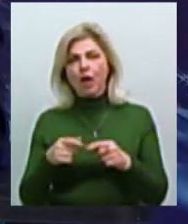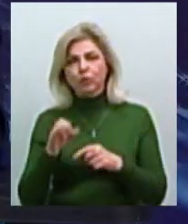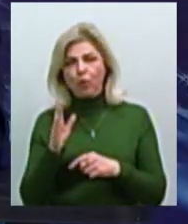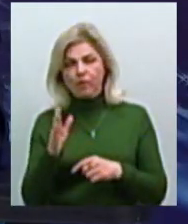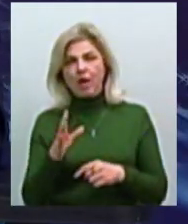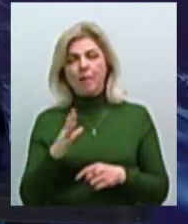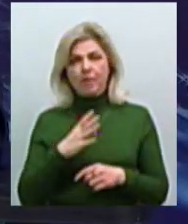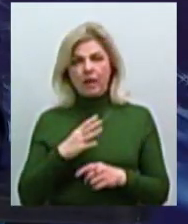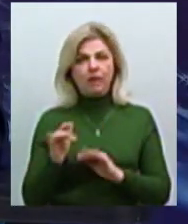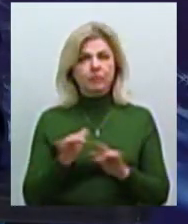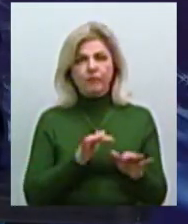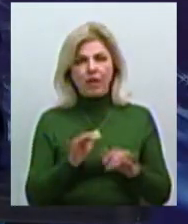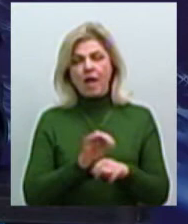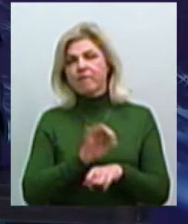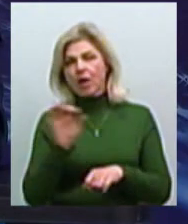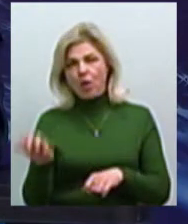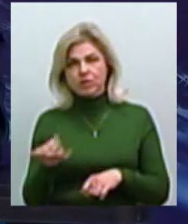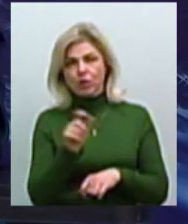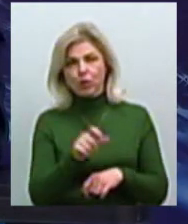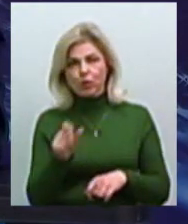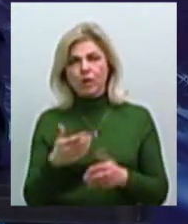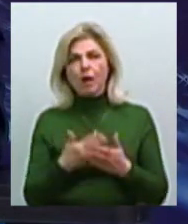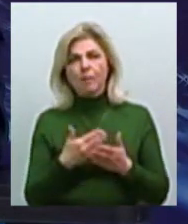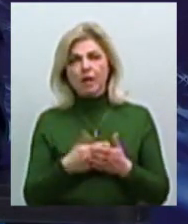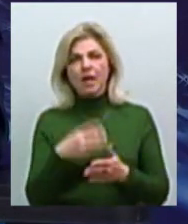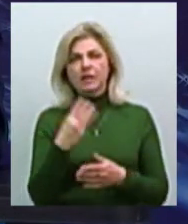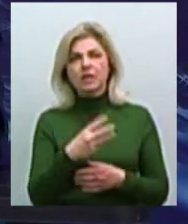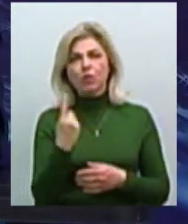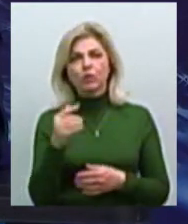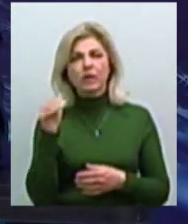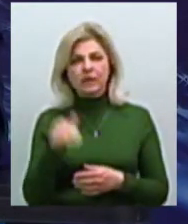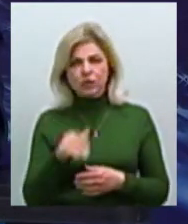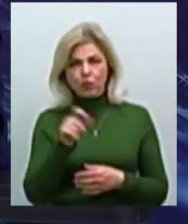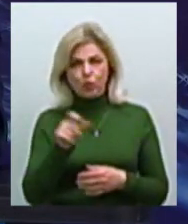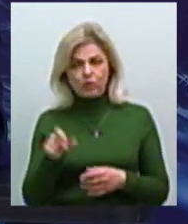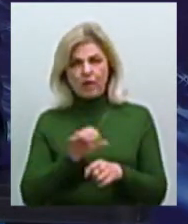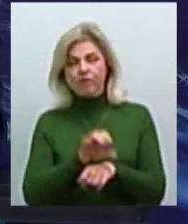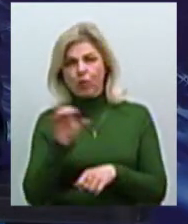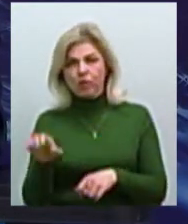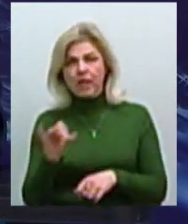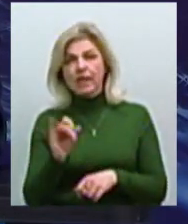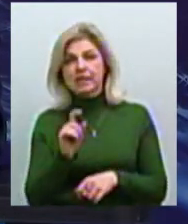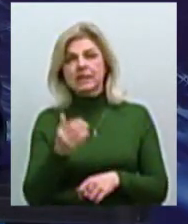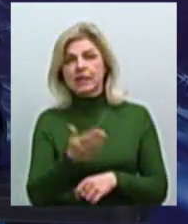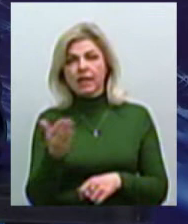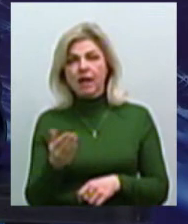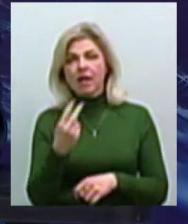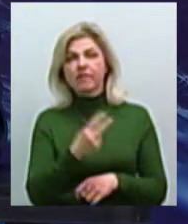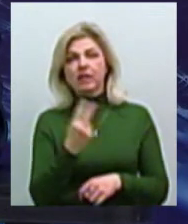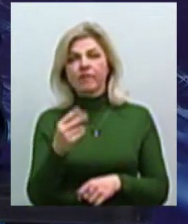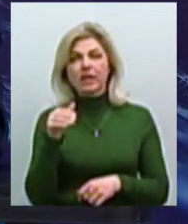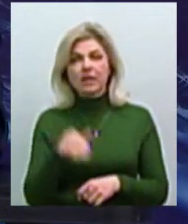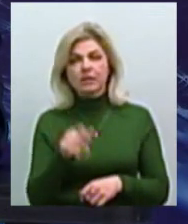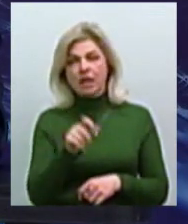заходи з евакуації людей, біля 31 тисячі метли евакуйовували. З них 22 тисячі дітей